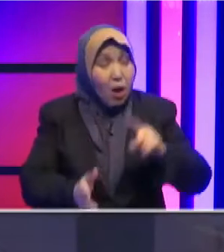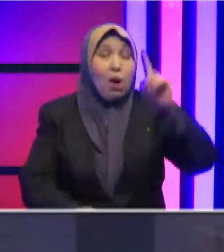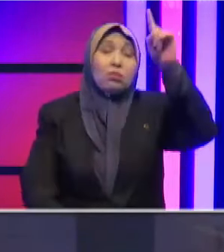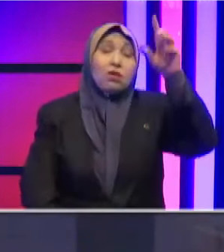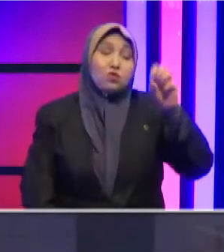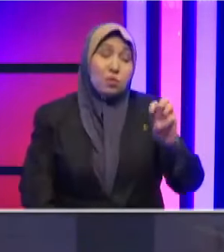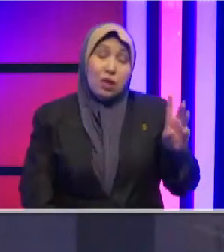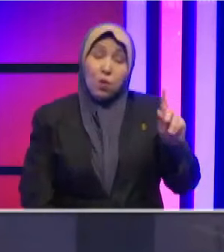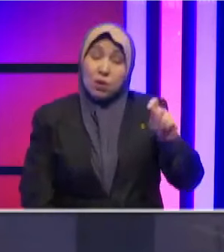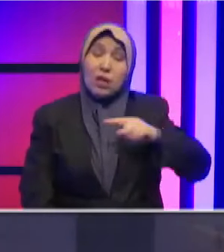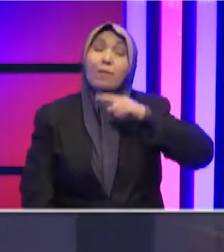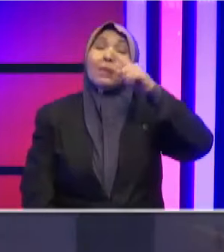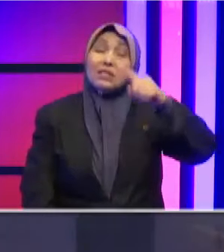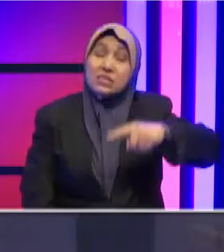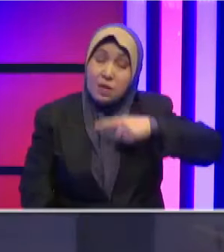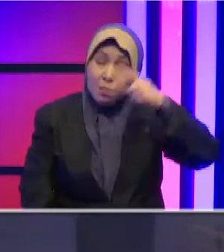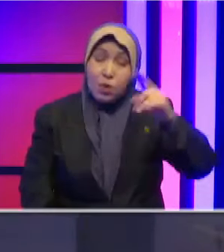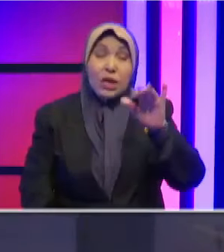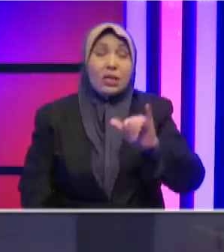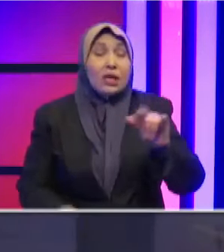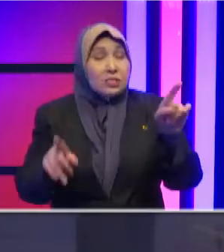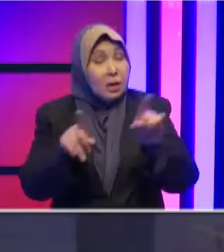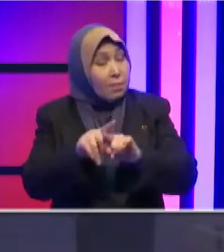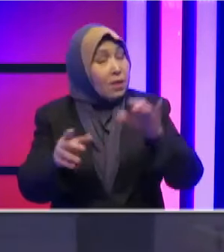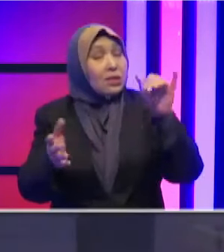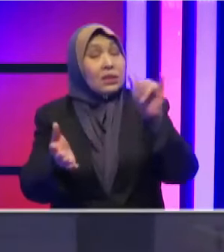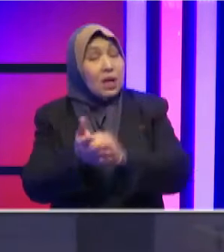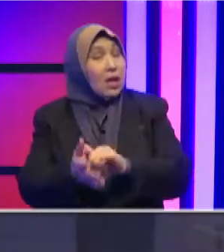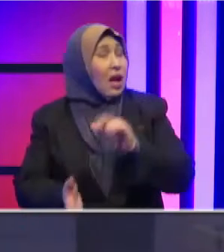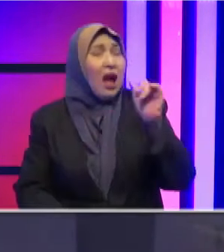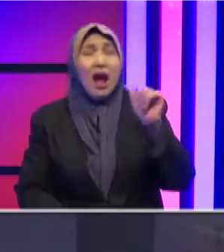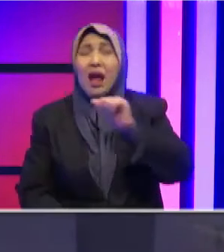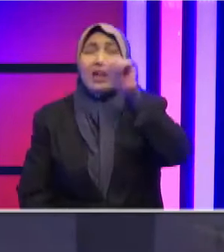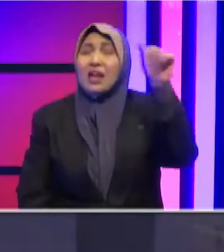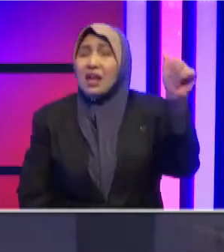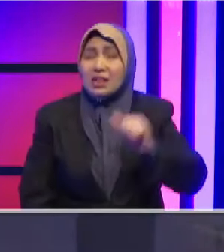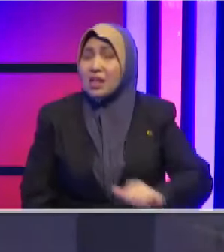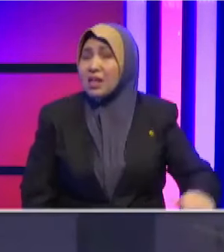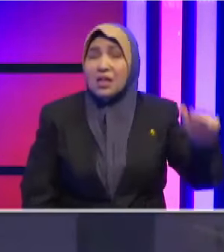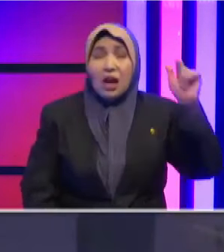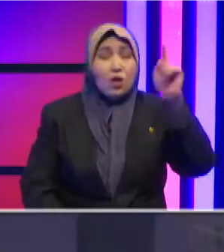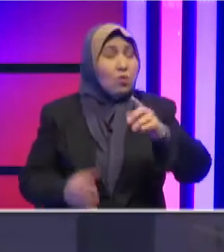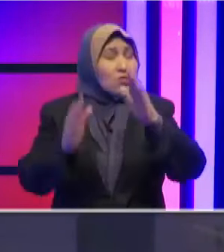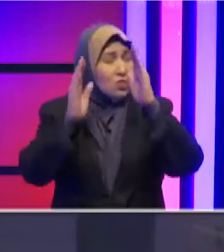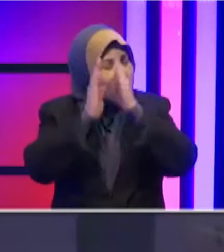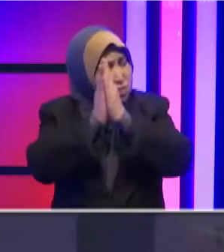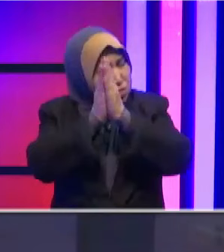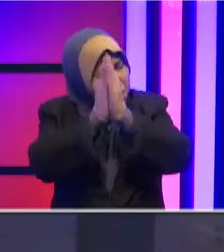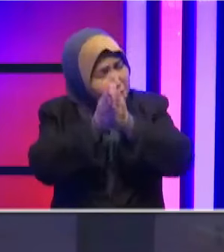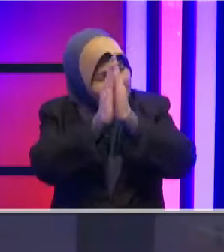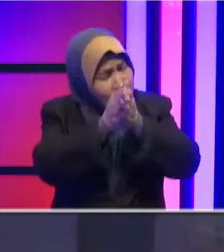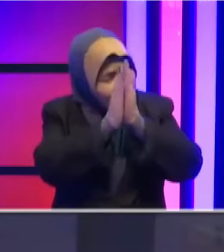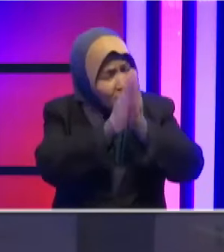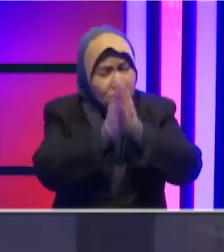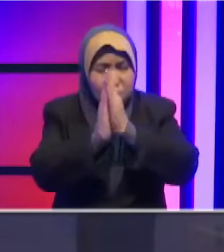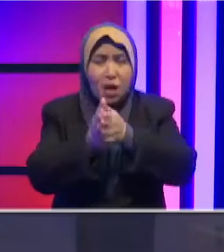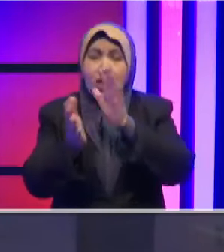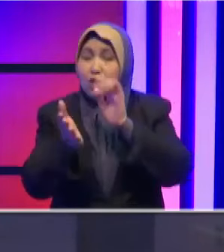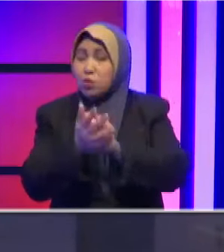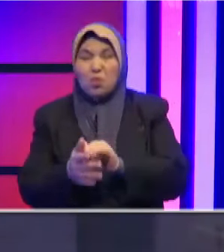Subhanahu Wa Ta'ala menyebutkan bahwasanya apapun yang mereka sembah berhala yang mereka sembah itu